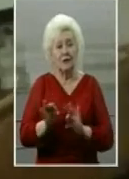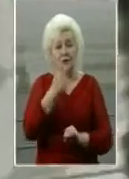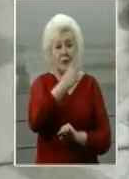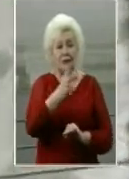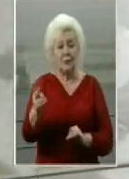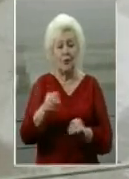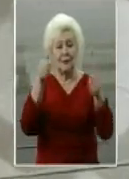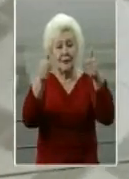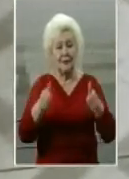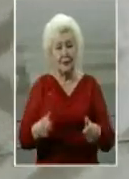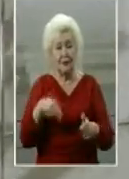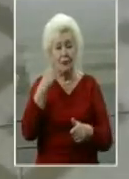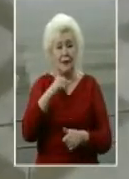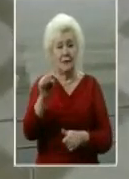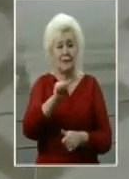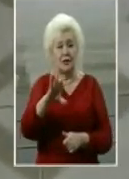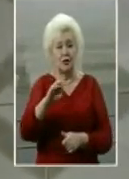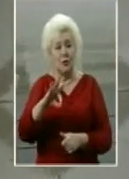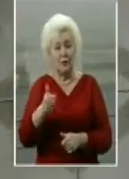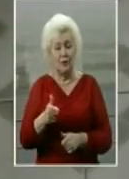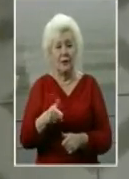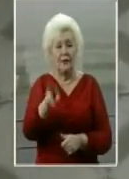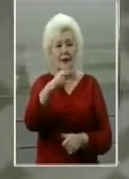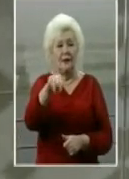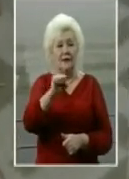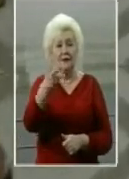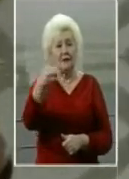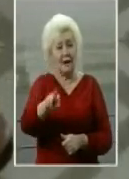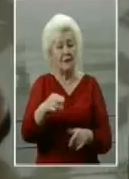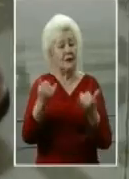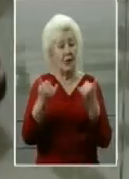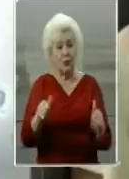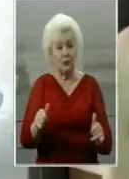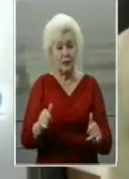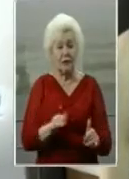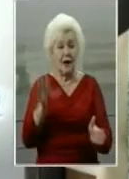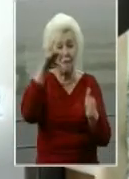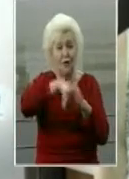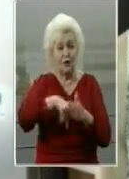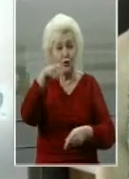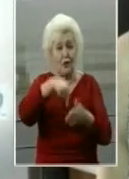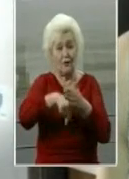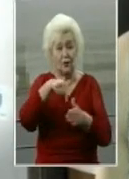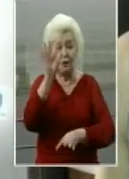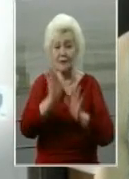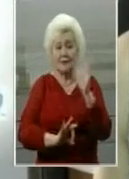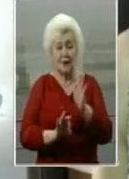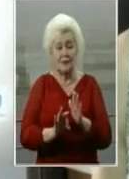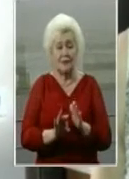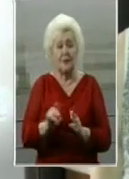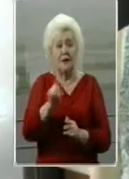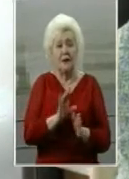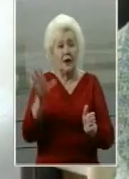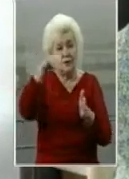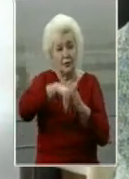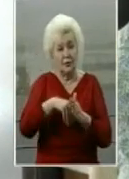в інстаграмі, говорить Анастасія Соболь. Даня, на удивлення, ввійшов в роль зразу ж буквально. Даня